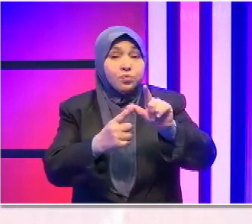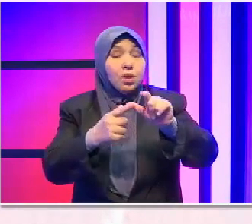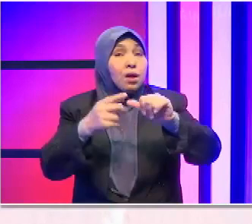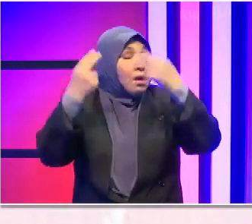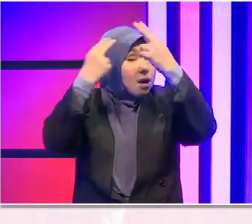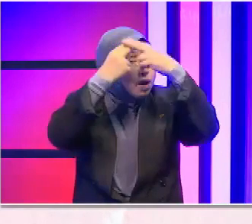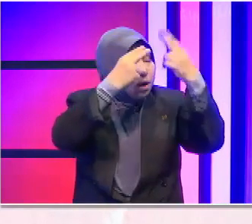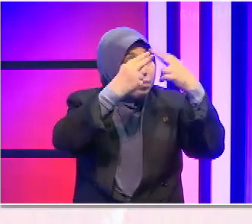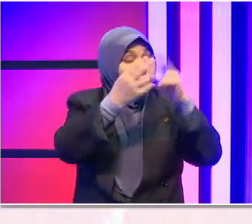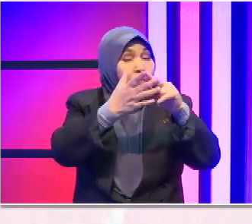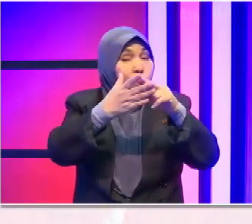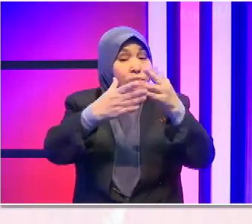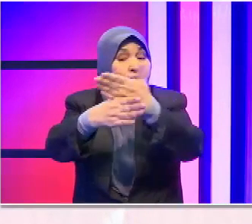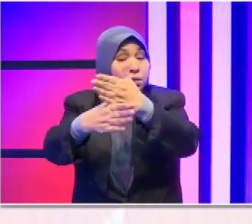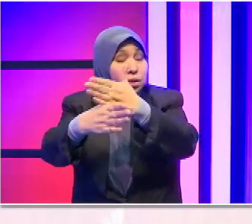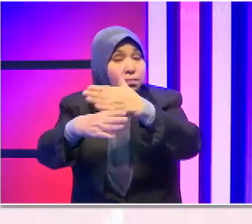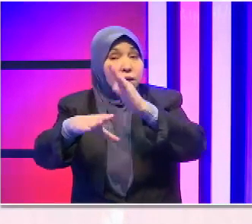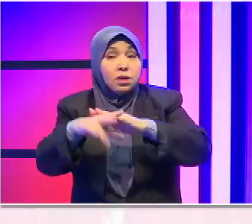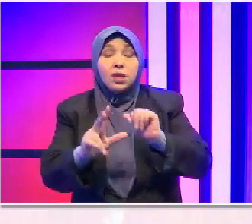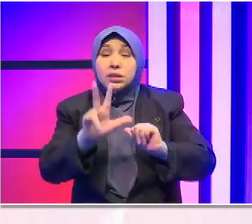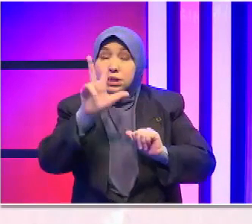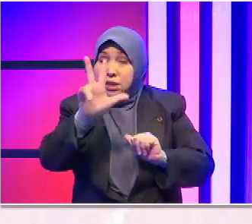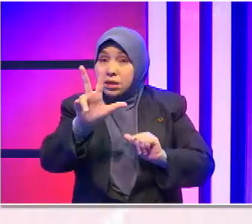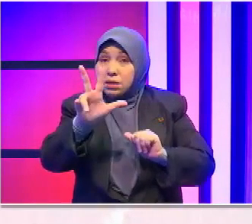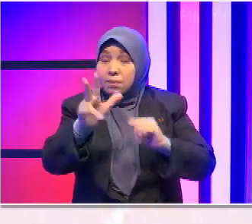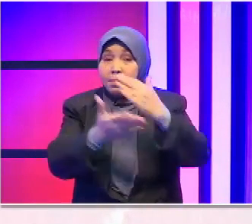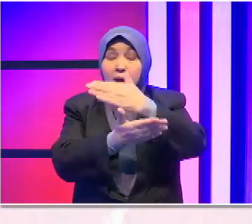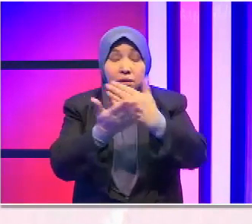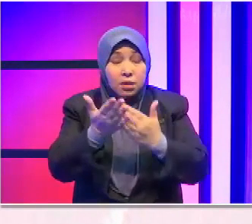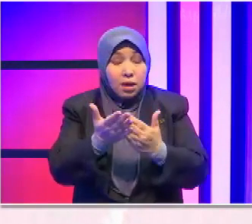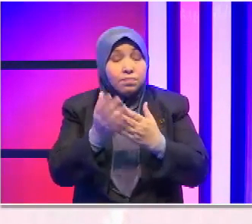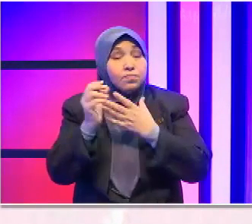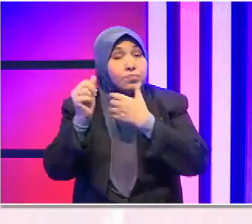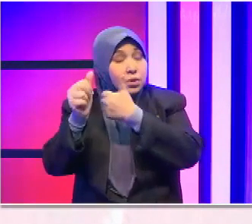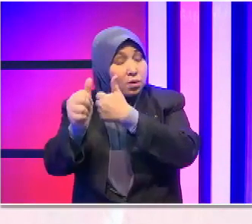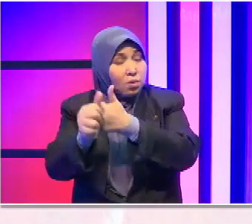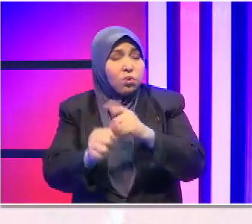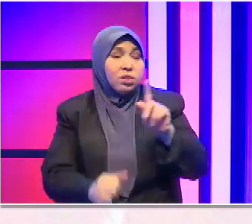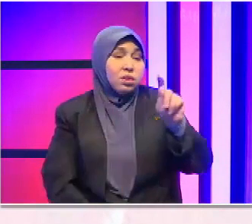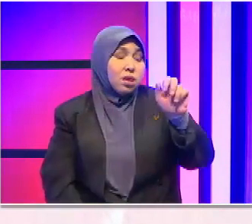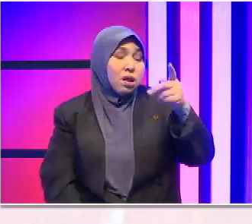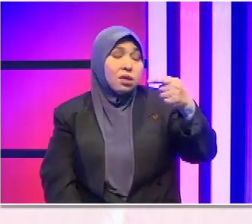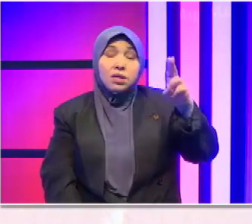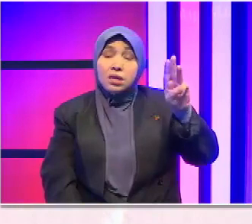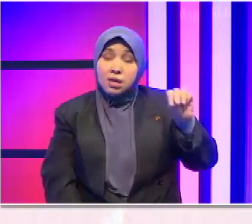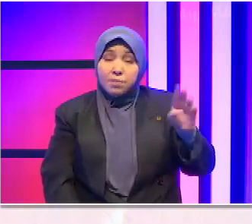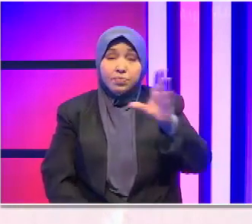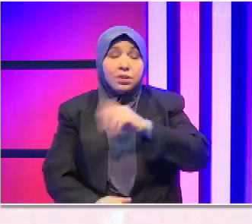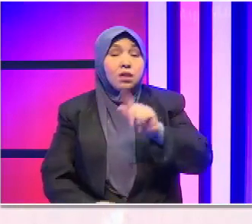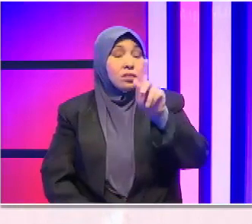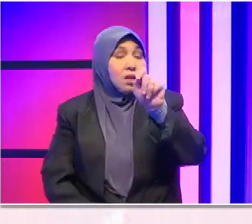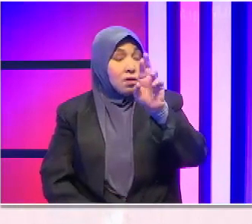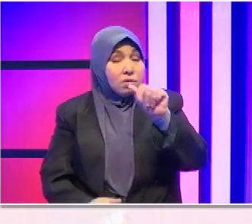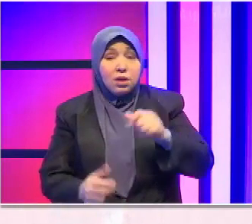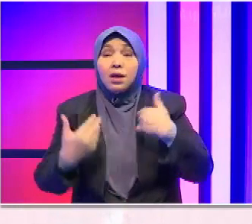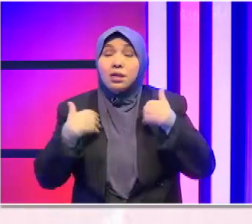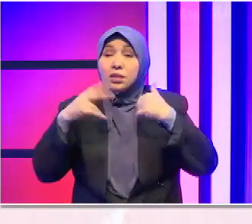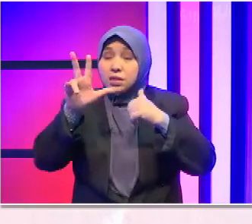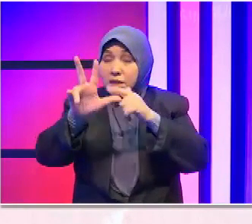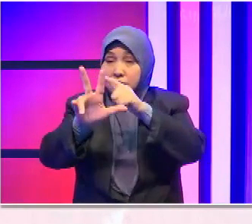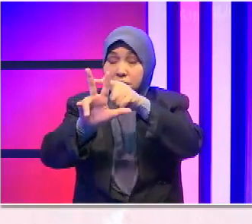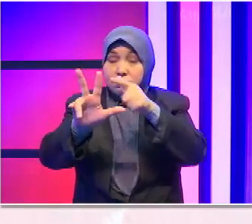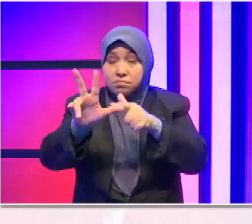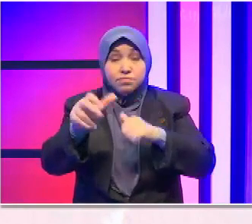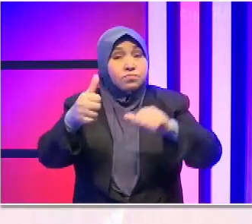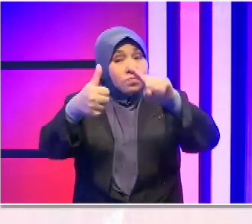dibahagikan kepada 3 bahagian berdasarkan tafkhim dan juga tahu key ada tiga kita